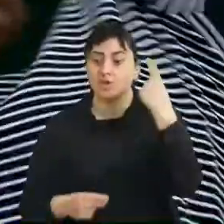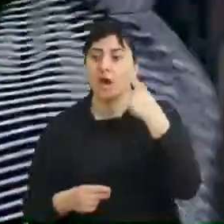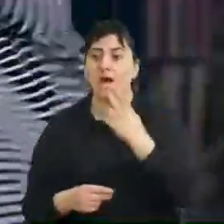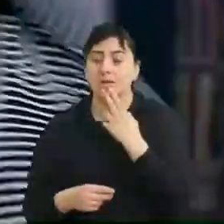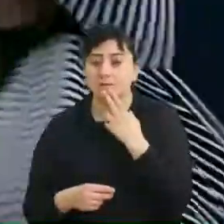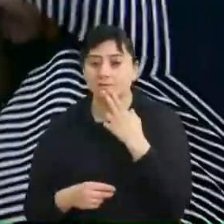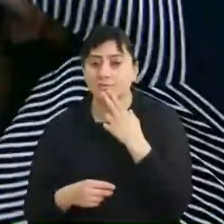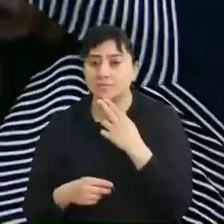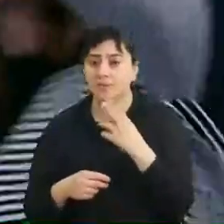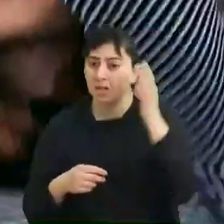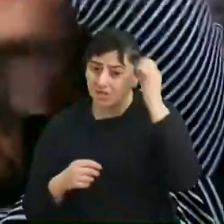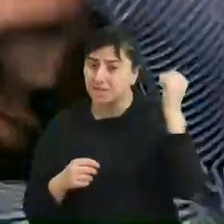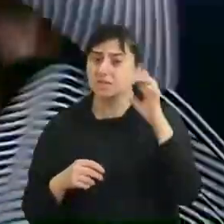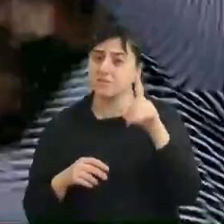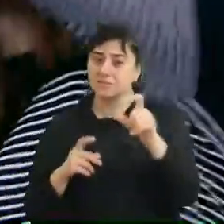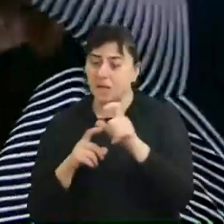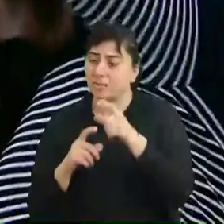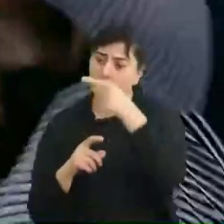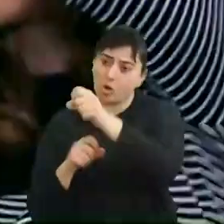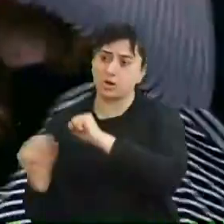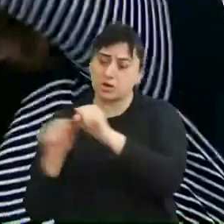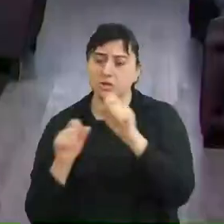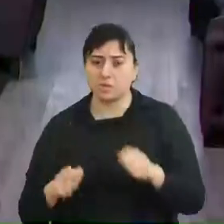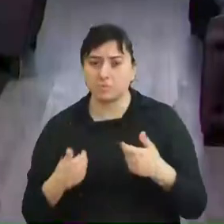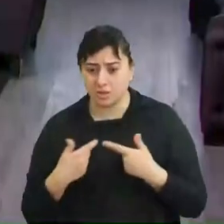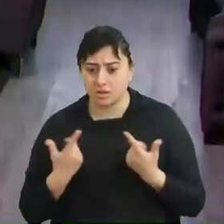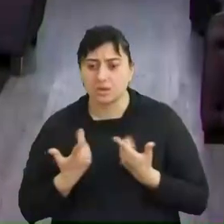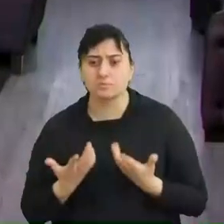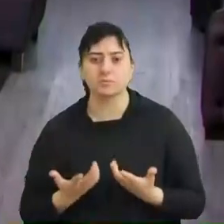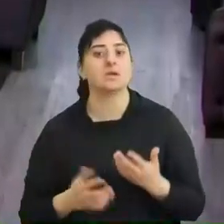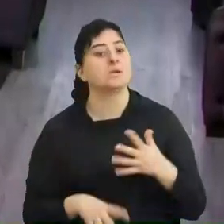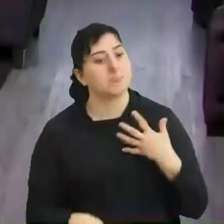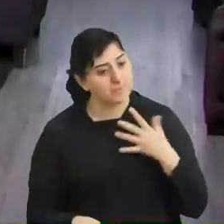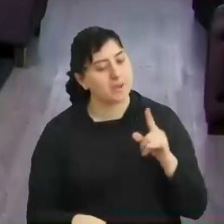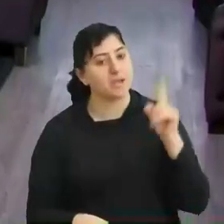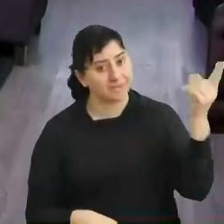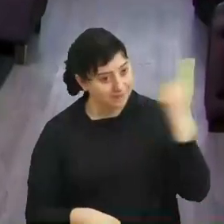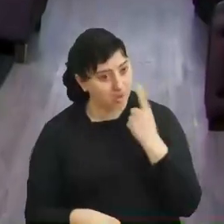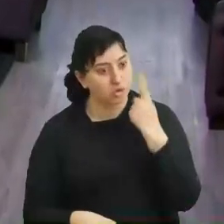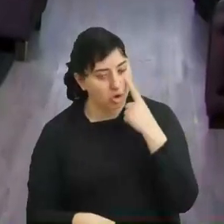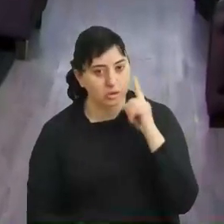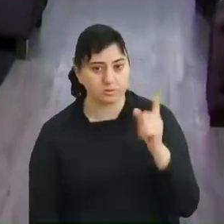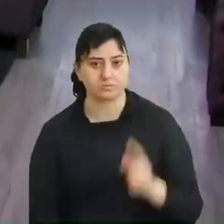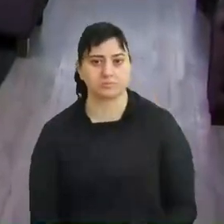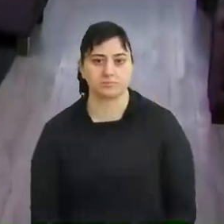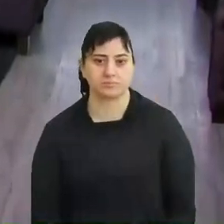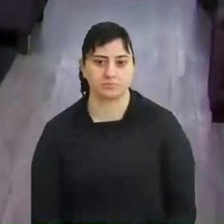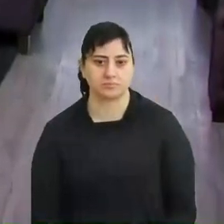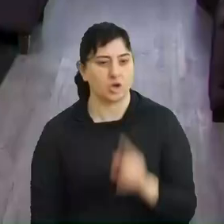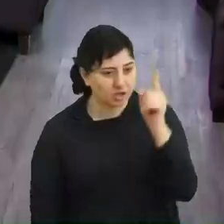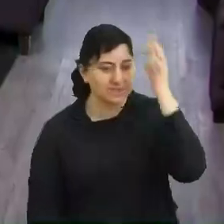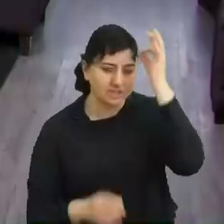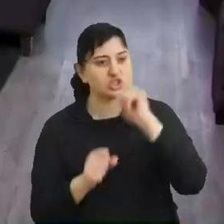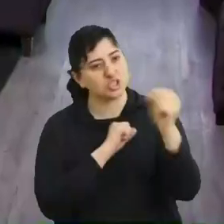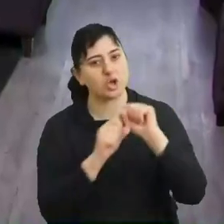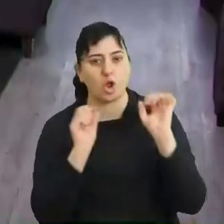Rüya Hanım. Benim saçım başım yoncağınıza. Siz Sarp Bey'in saçına başını yorsanız ha. Merak etme, merak etme. Hele bir gelsin. Herif gel. Onun da